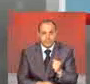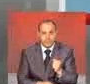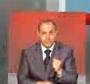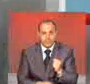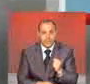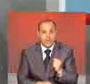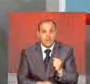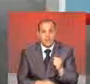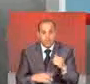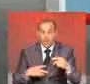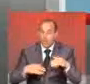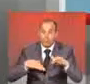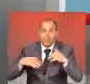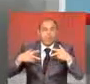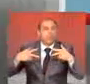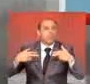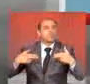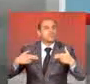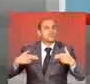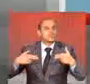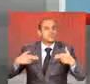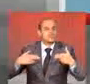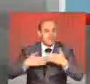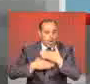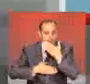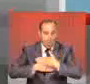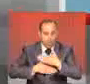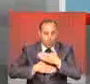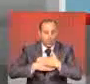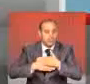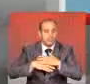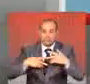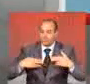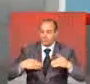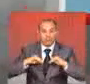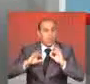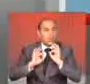الحركة المتوقفة تماما في معبر راس جدير الحدودي مع